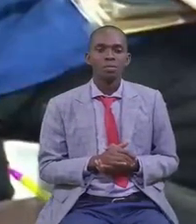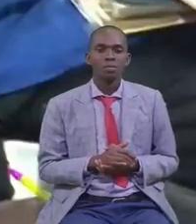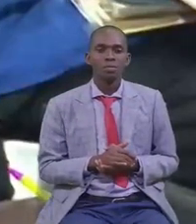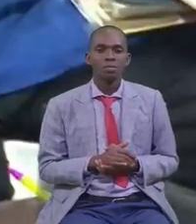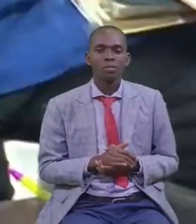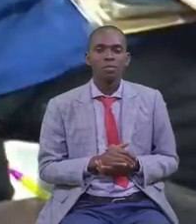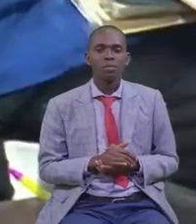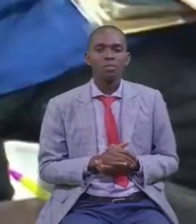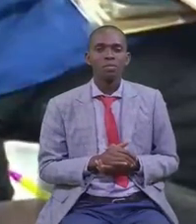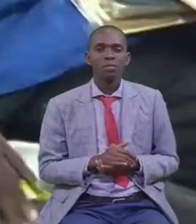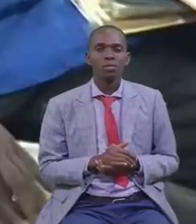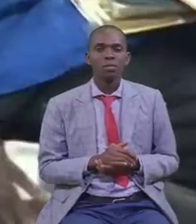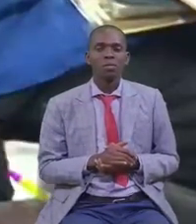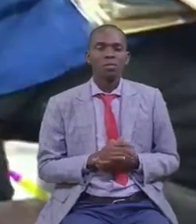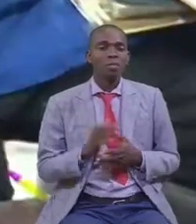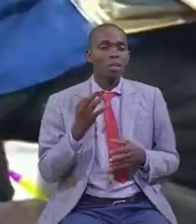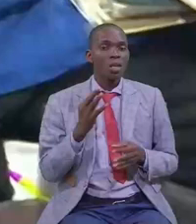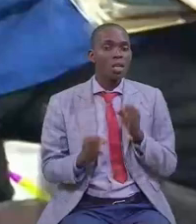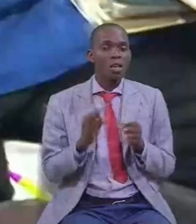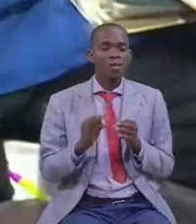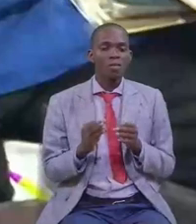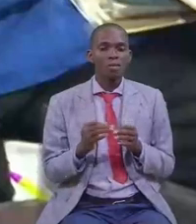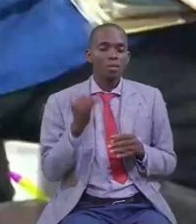Les gens sont devant toi.